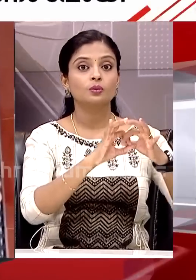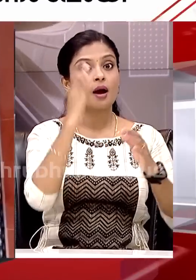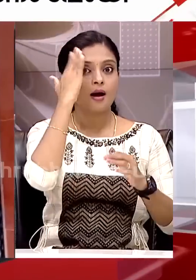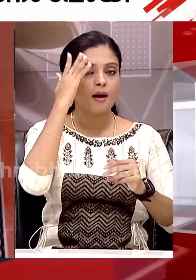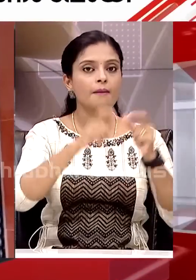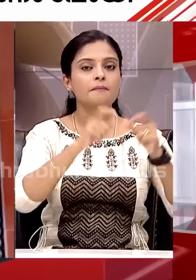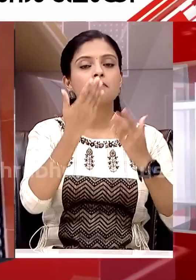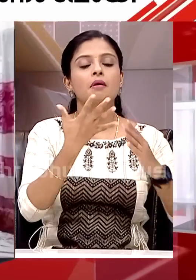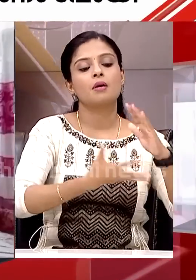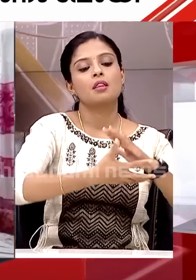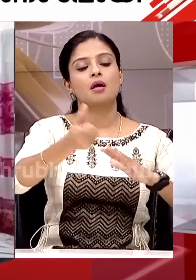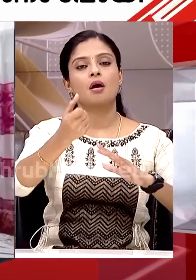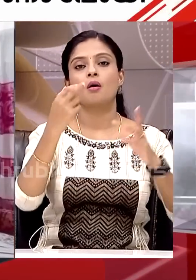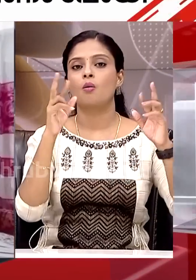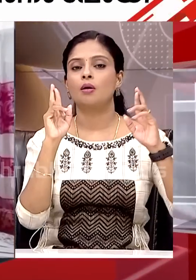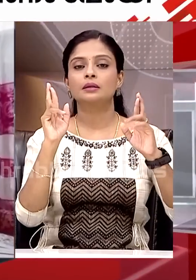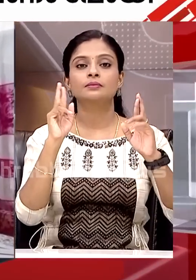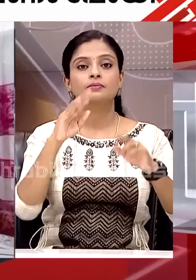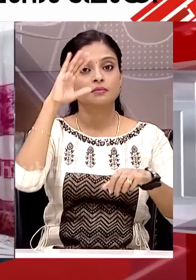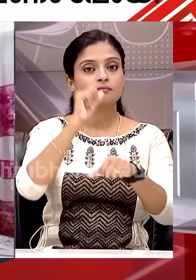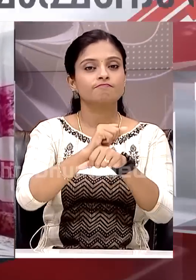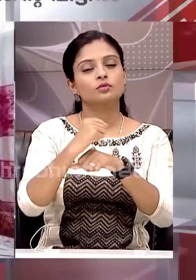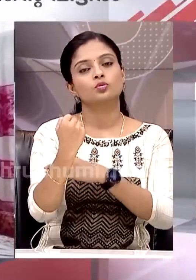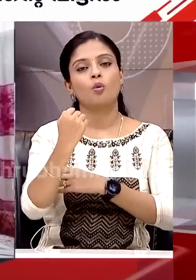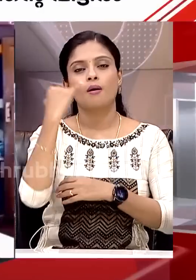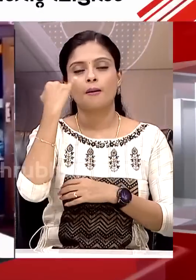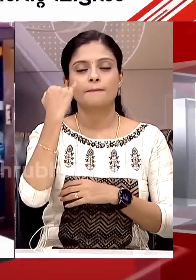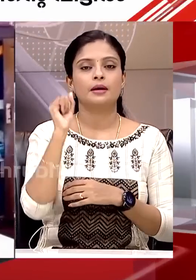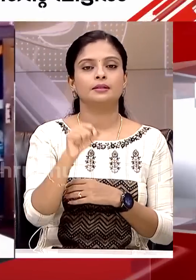സംശയിക്കുന്നത്. എന്തായാലും പോലീസ് ഊർജിതമായ അന്വേഷണം ഇപ്പോൾ നടത്തിക്കൊണ്ടിരിക്കുകയാണ്. ശരി.